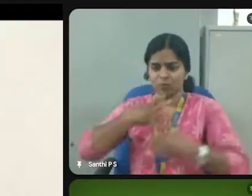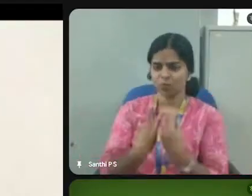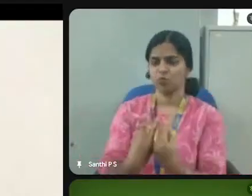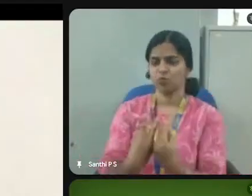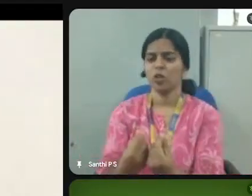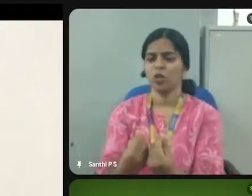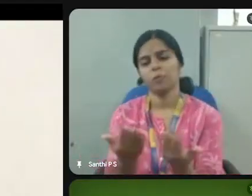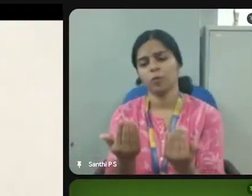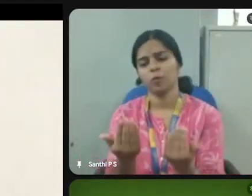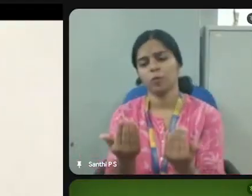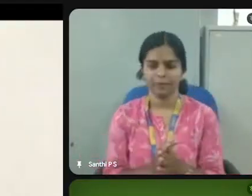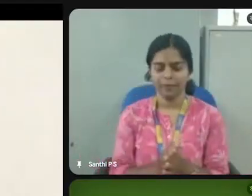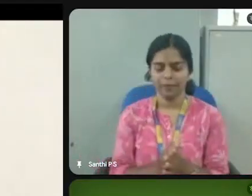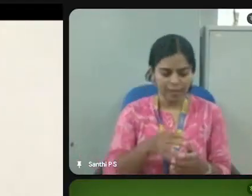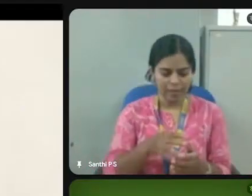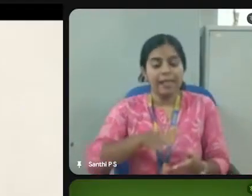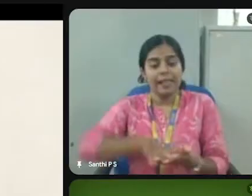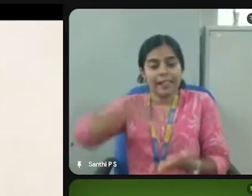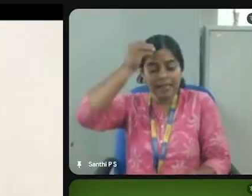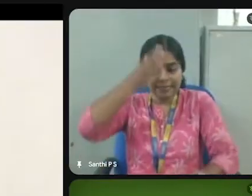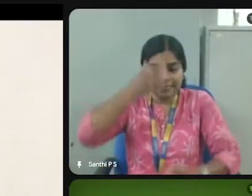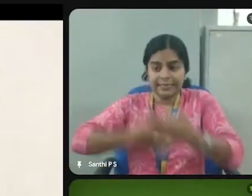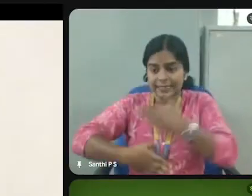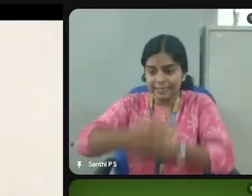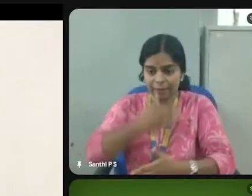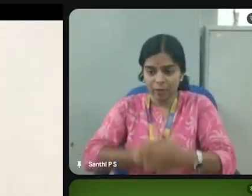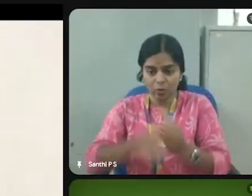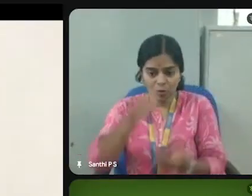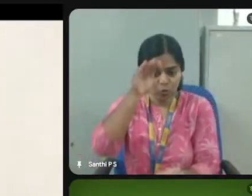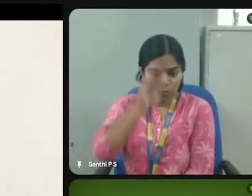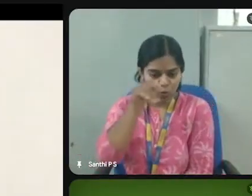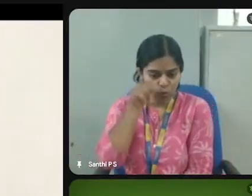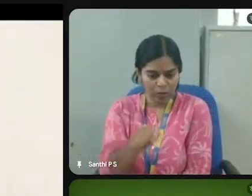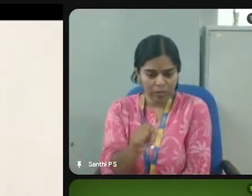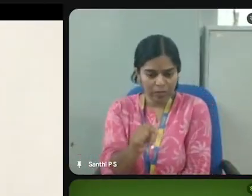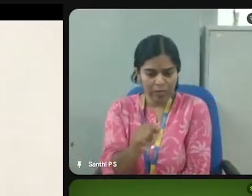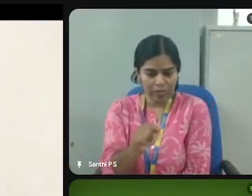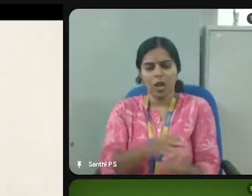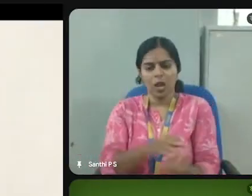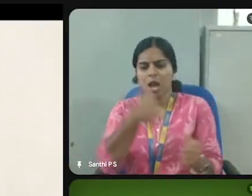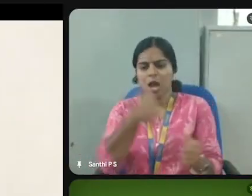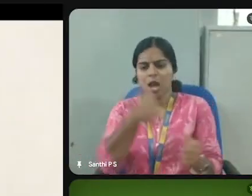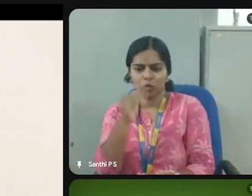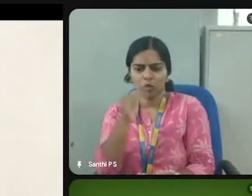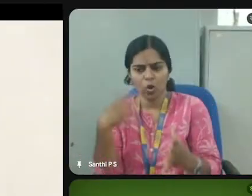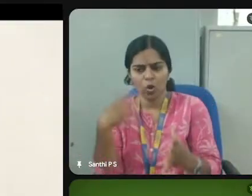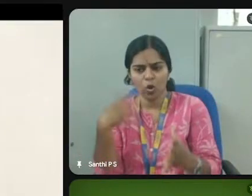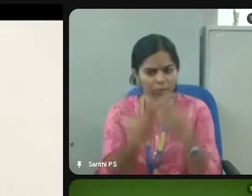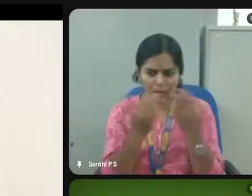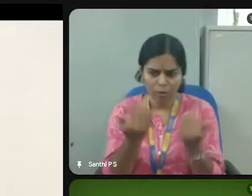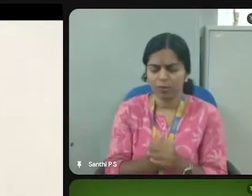പഠന പരിമിതി നേരിടുന്ന കുട്ടികൾക്ക് മറ്റു കുട്ടികളോടൊപ്പം തന്നെ മുഖ്യധാരാ വിദ്യാഭ്യാസം സാധ്യമാണ്? ഒരു